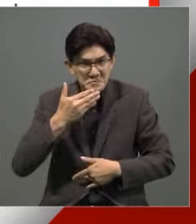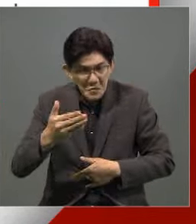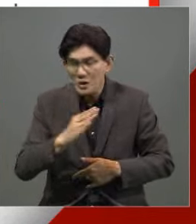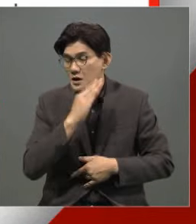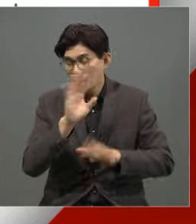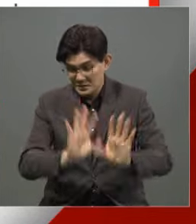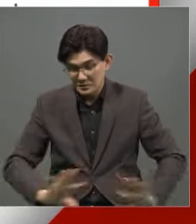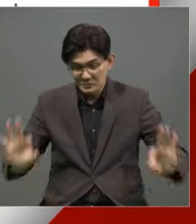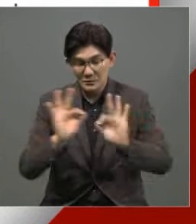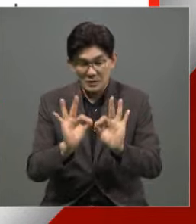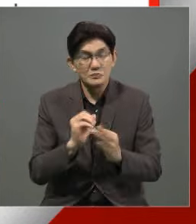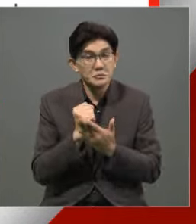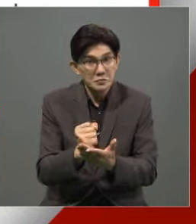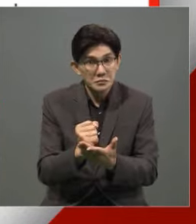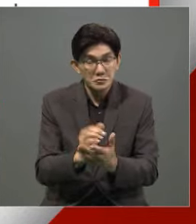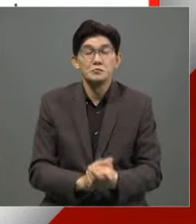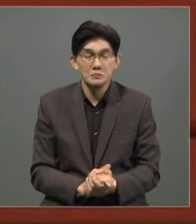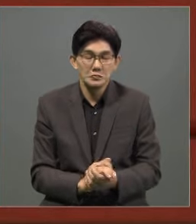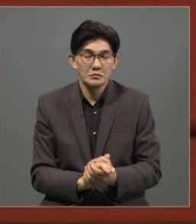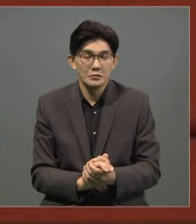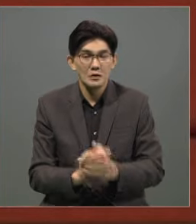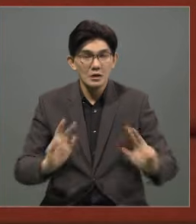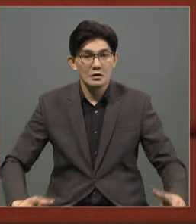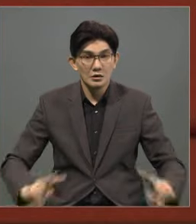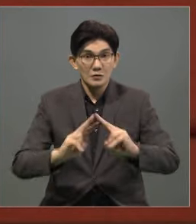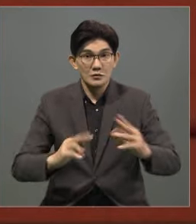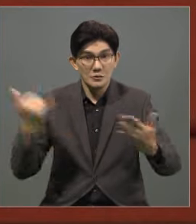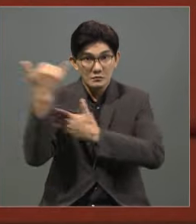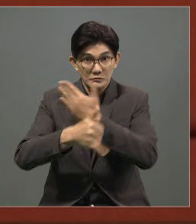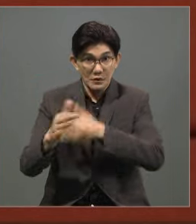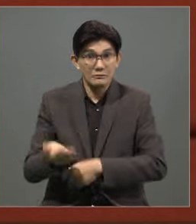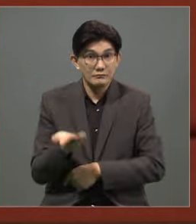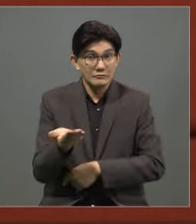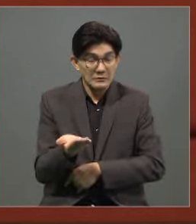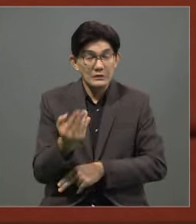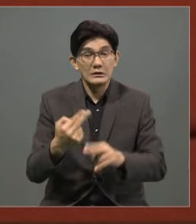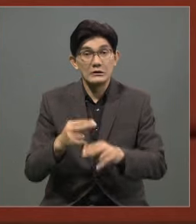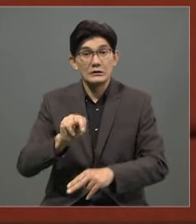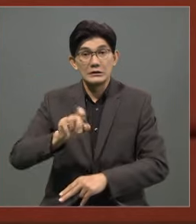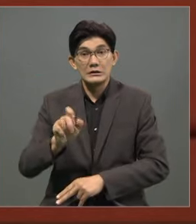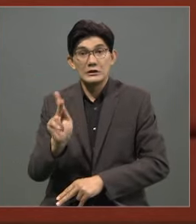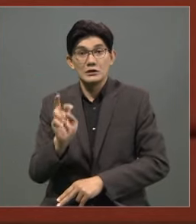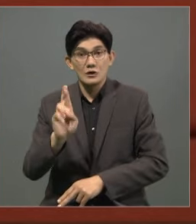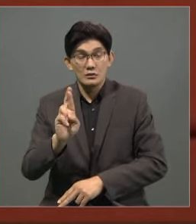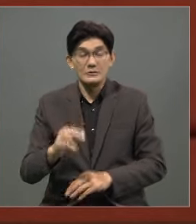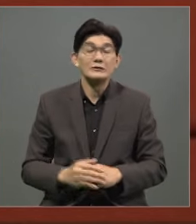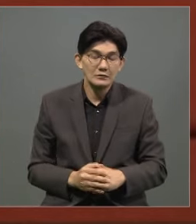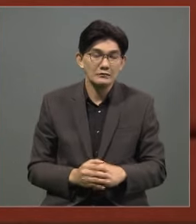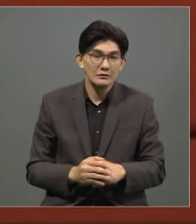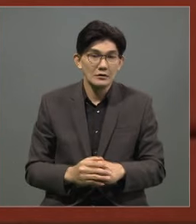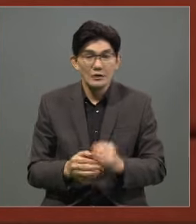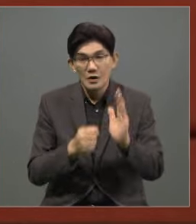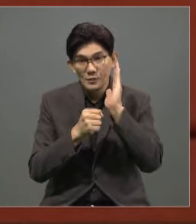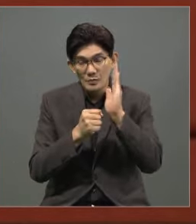มีความจำเป็นในขณะที่ทางด้านกระทรวงการต่างประเทศนะครับคุณนิกรเดชพลังกูลอธิบดีกรมสารนิเทศและ